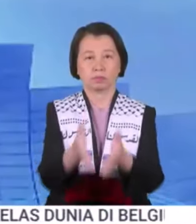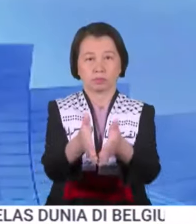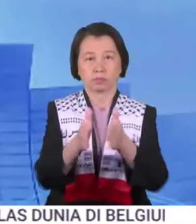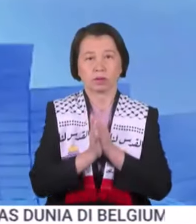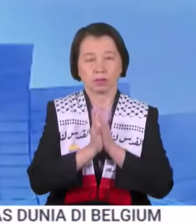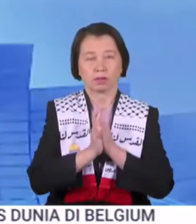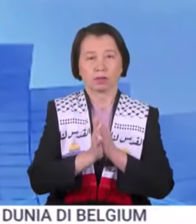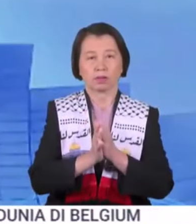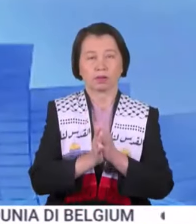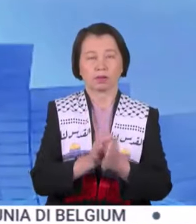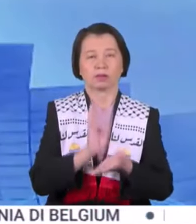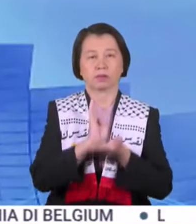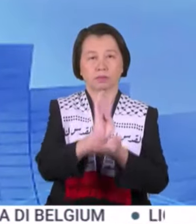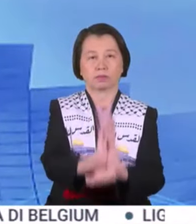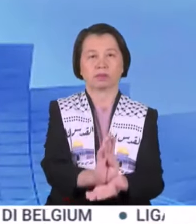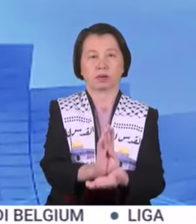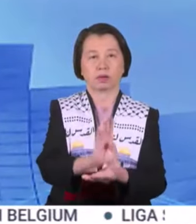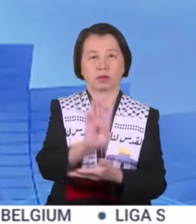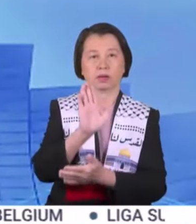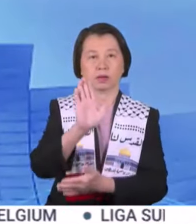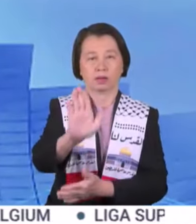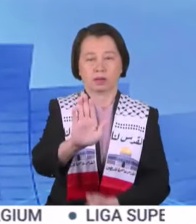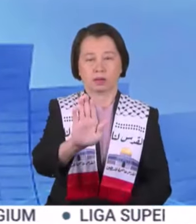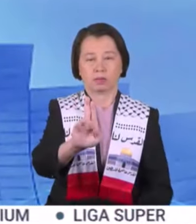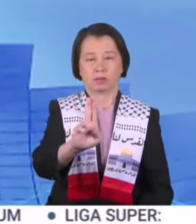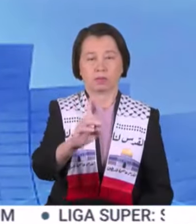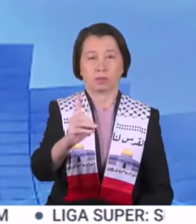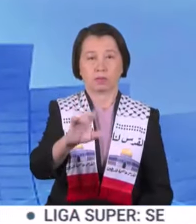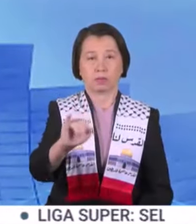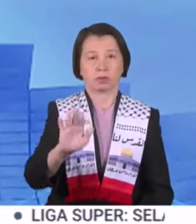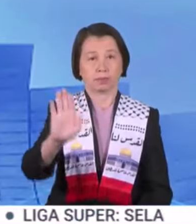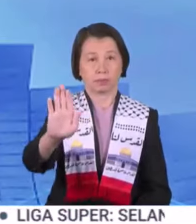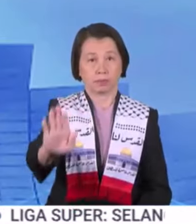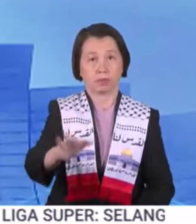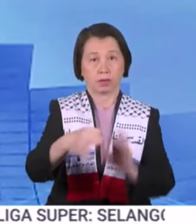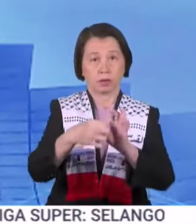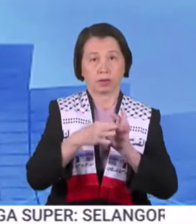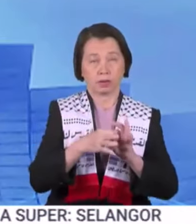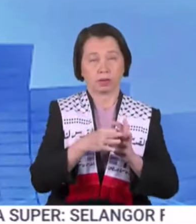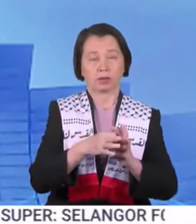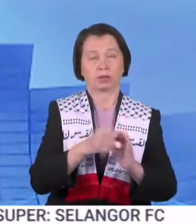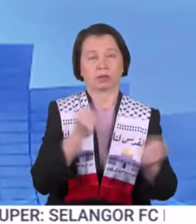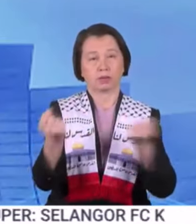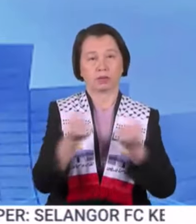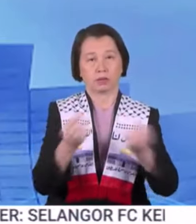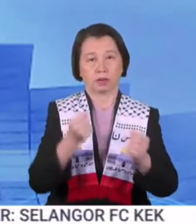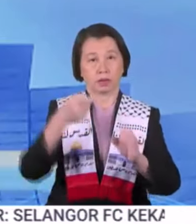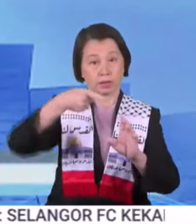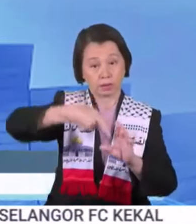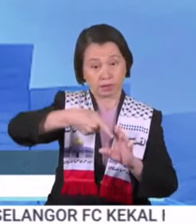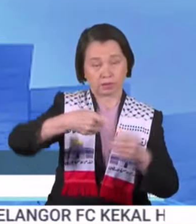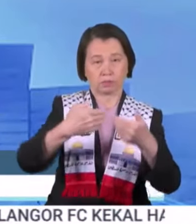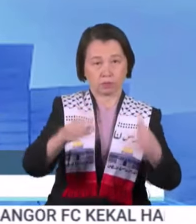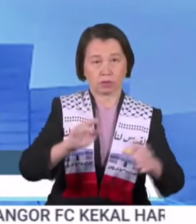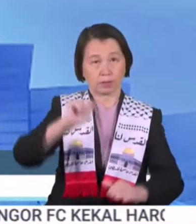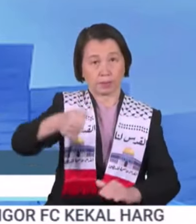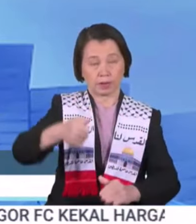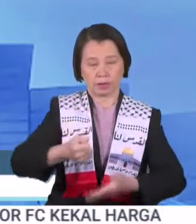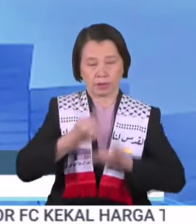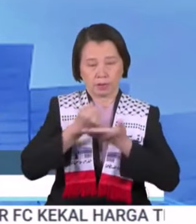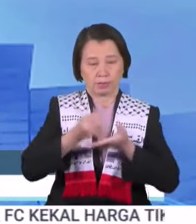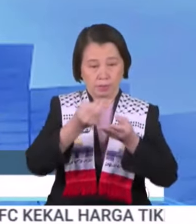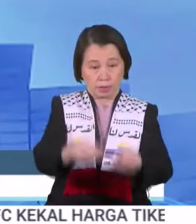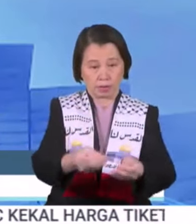Permohonan bagi program bantuan subsidi Madani, Budi Madani melibatkan pemilik kenderaan disel dibuka mulai esok. Bantuan diberi